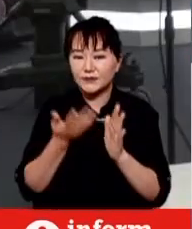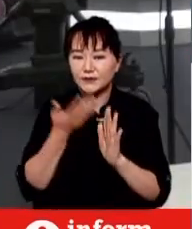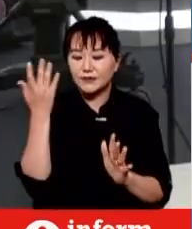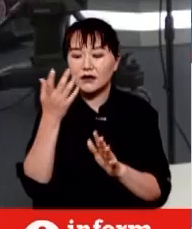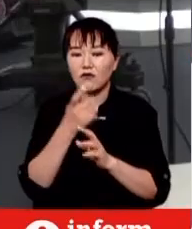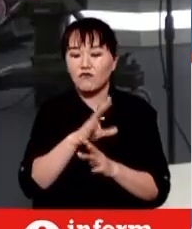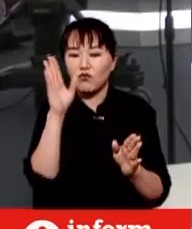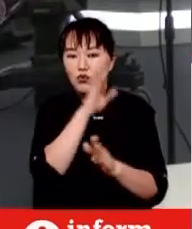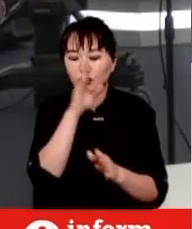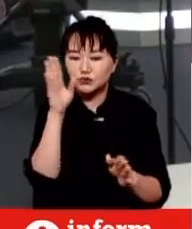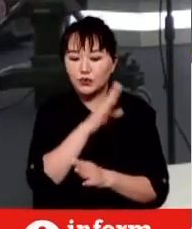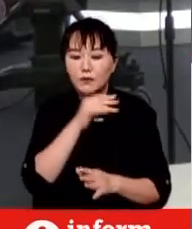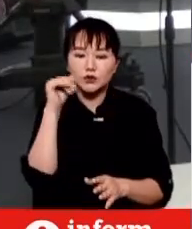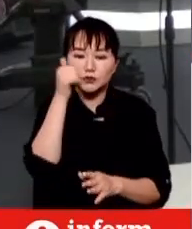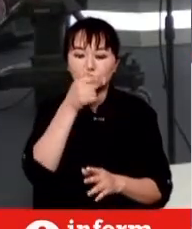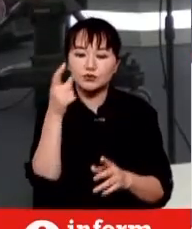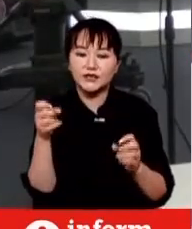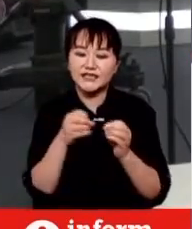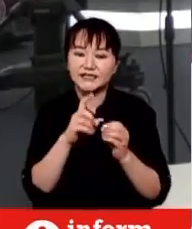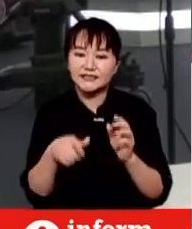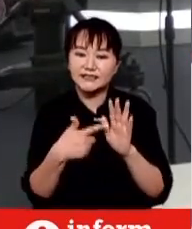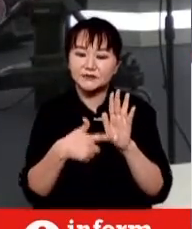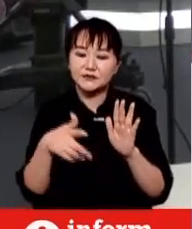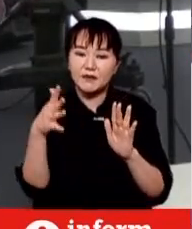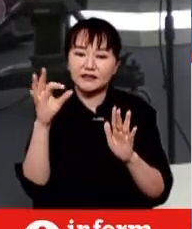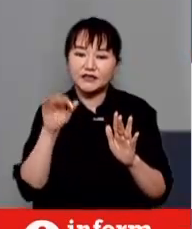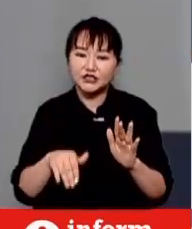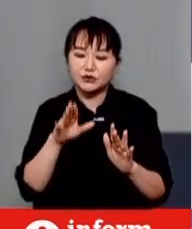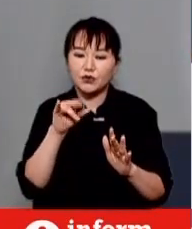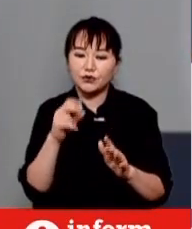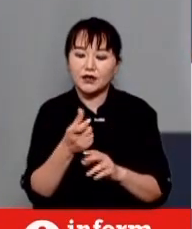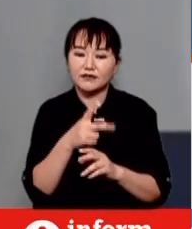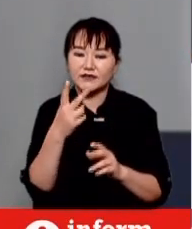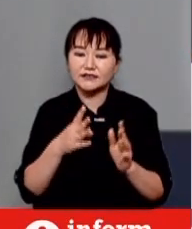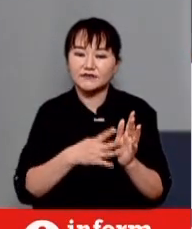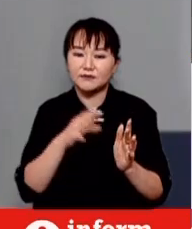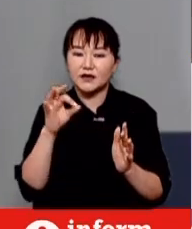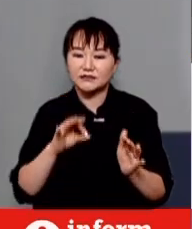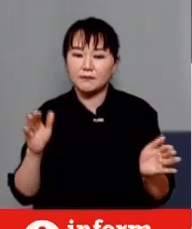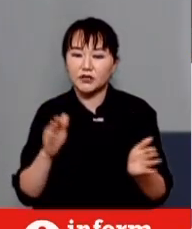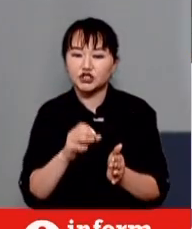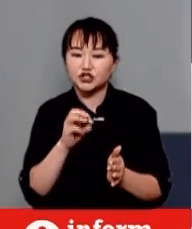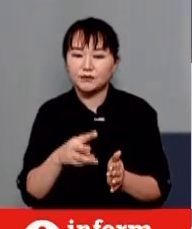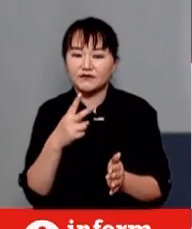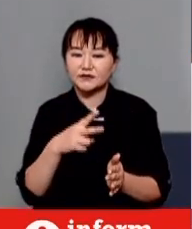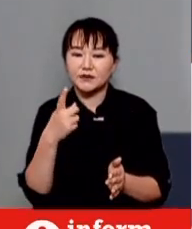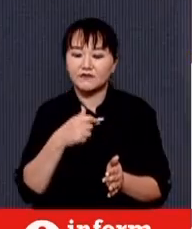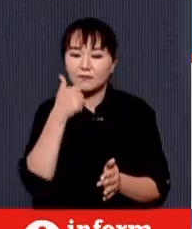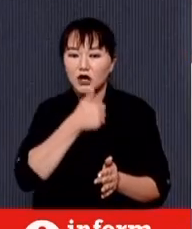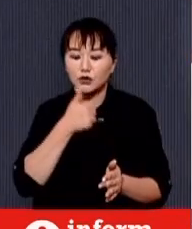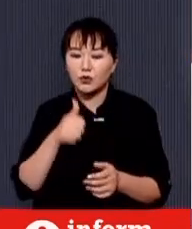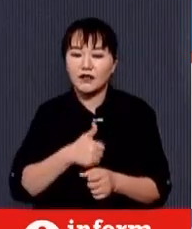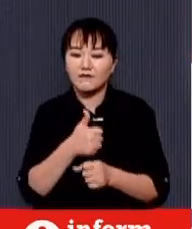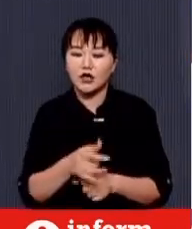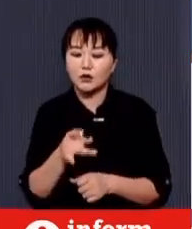атмосферный воздух в прошлом году составил 110,75 тысяч тонн. Это на 29% меньше, чем в 2021 году. Глава